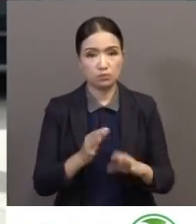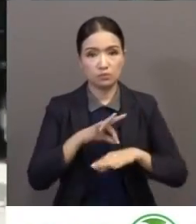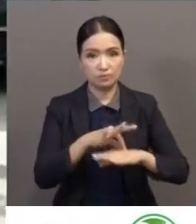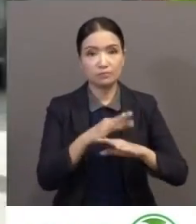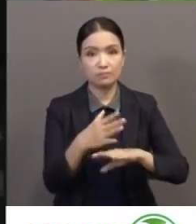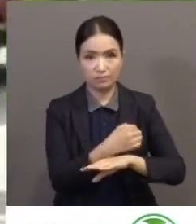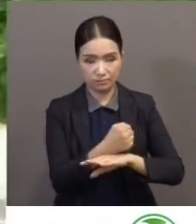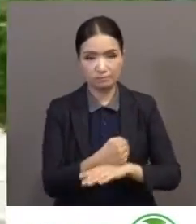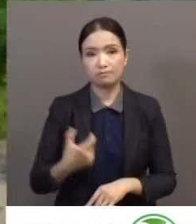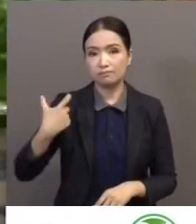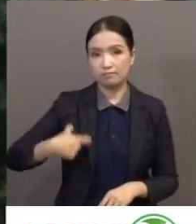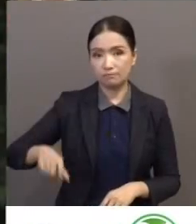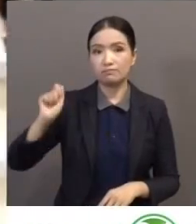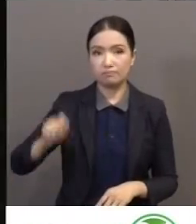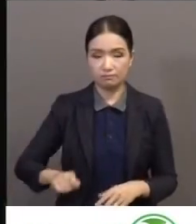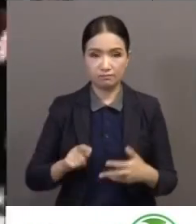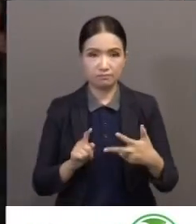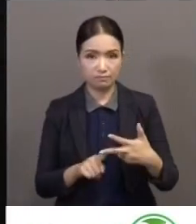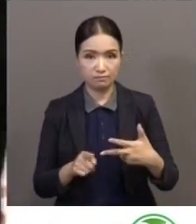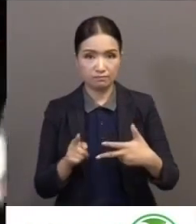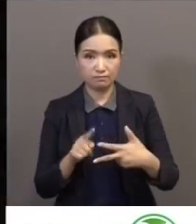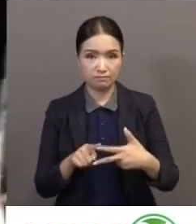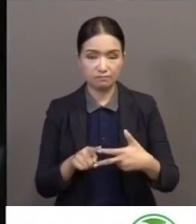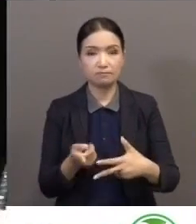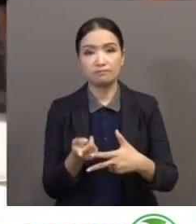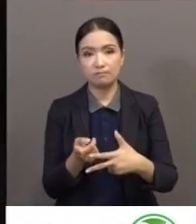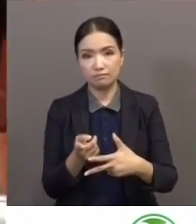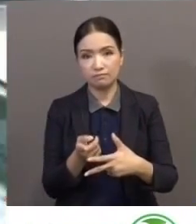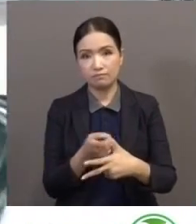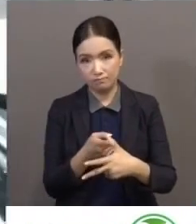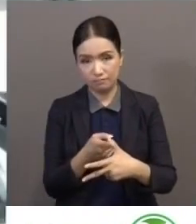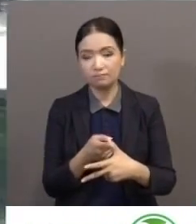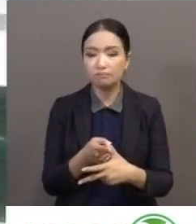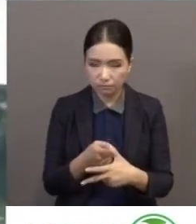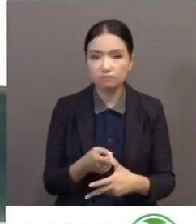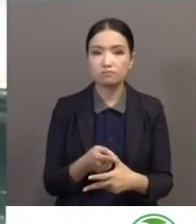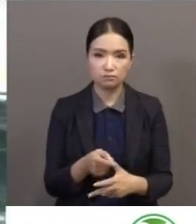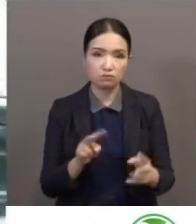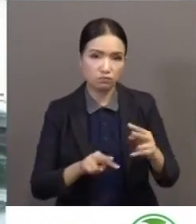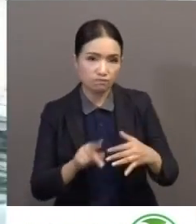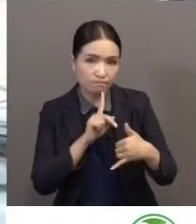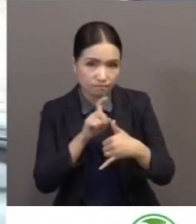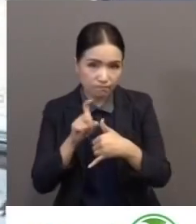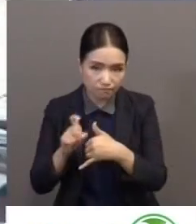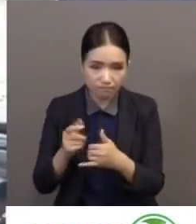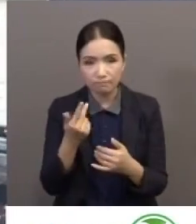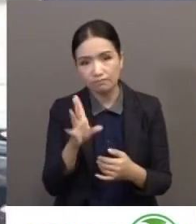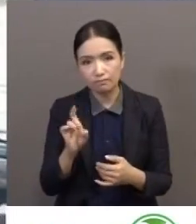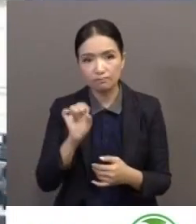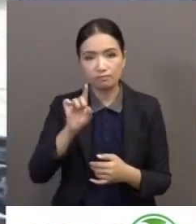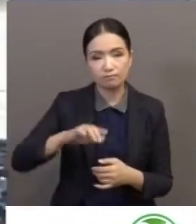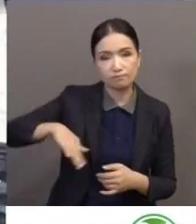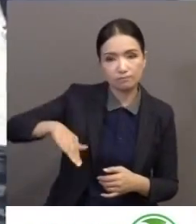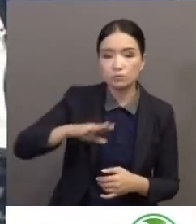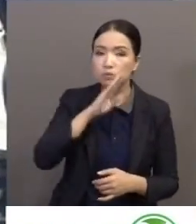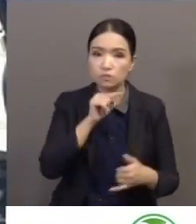ก็คือให้ศาลฎีกาแผนกคดีอาญาของผู้ดำรงตำแหน่งทางการเมืองสามารถที่จะไต่สวนคดีลับหลังได้หากจ